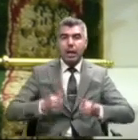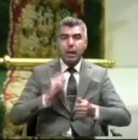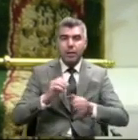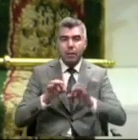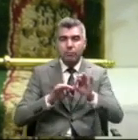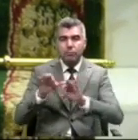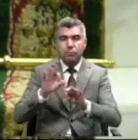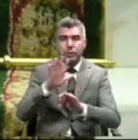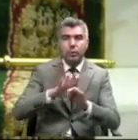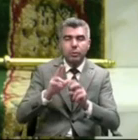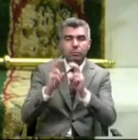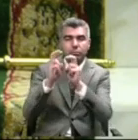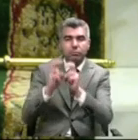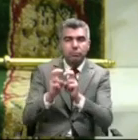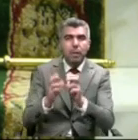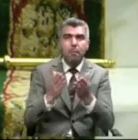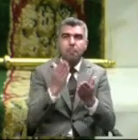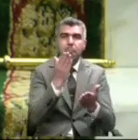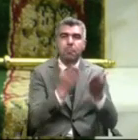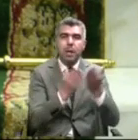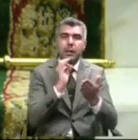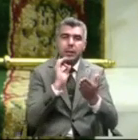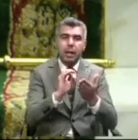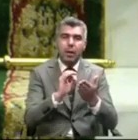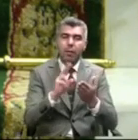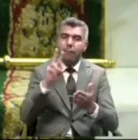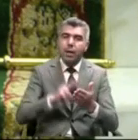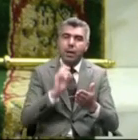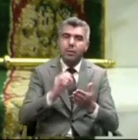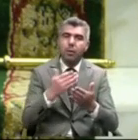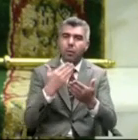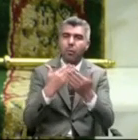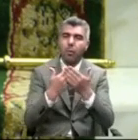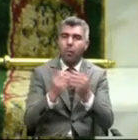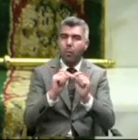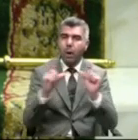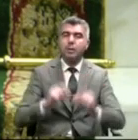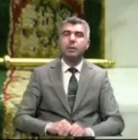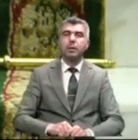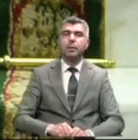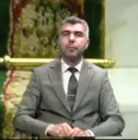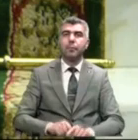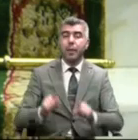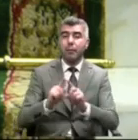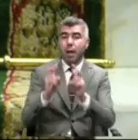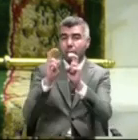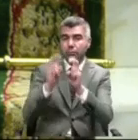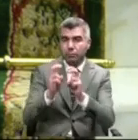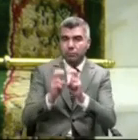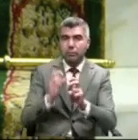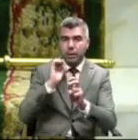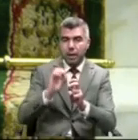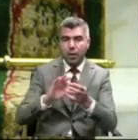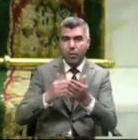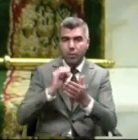وتفادي العجز لتحقيق توازن مالي واقعي وحقيقي والذي يقتدي التقليص من نسبه الانفاق العام والرفع من مستوى